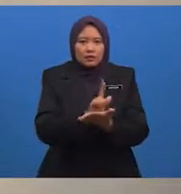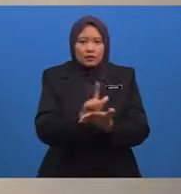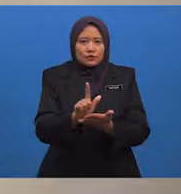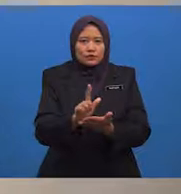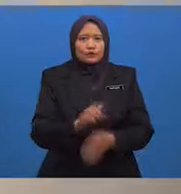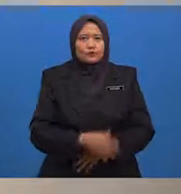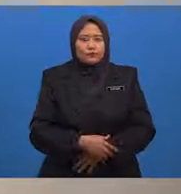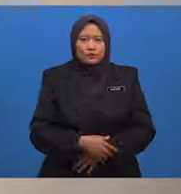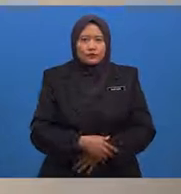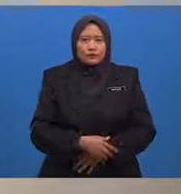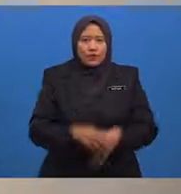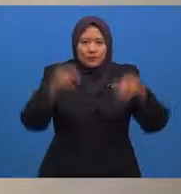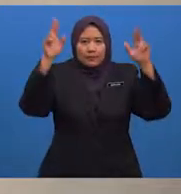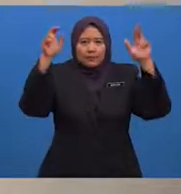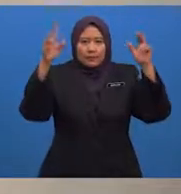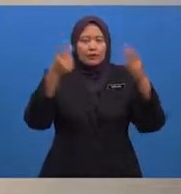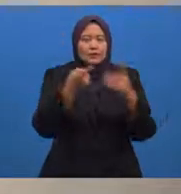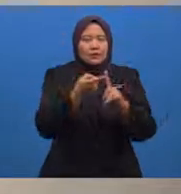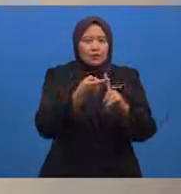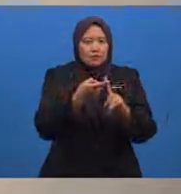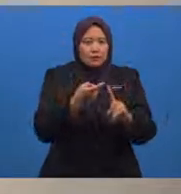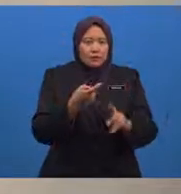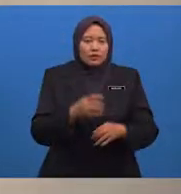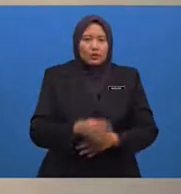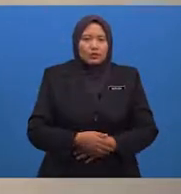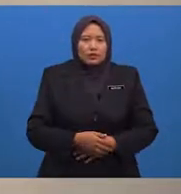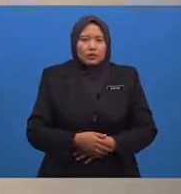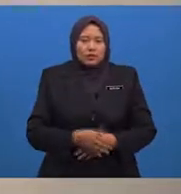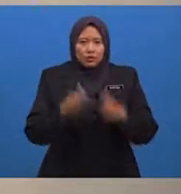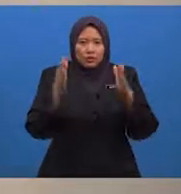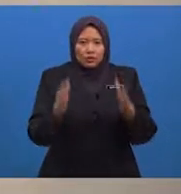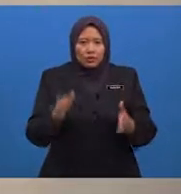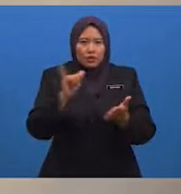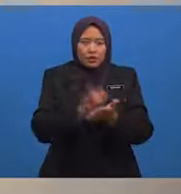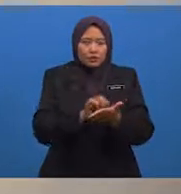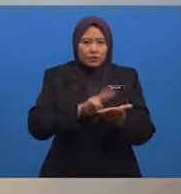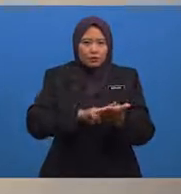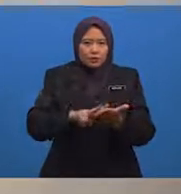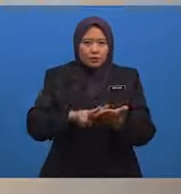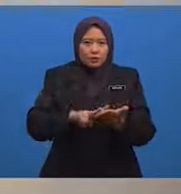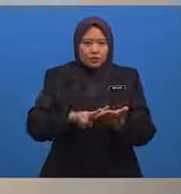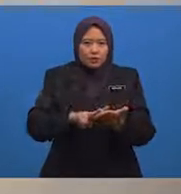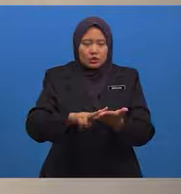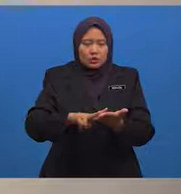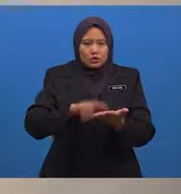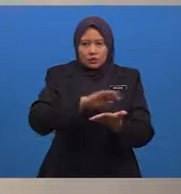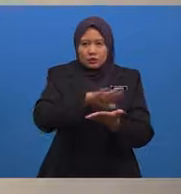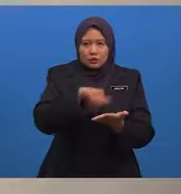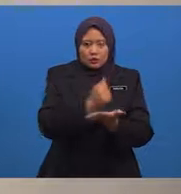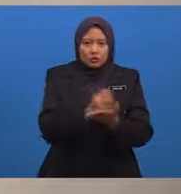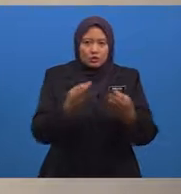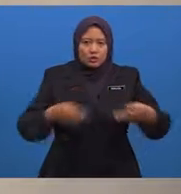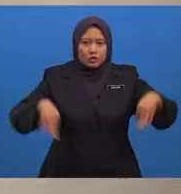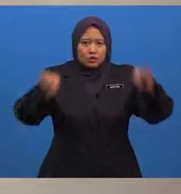Tema akan diperoleh apabila seseorang itu membaca keseluruhan cerita dalam sebuah karya.